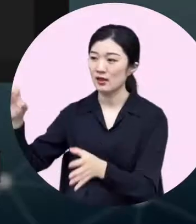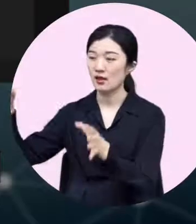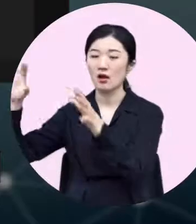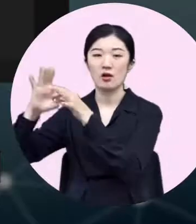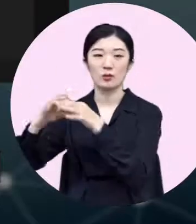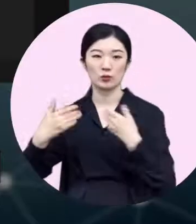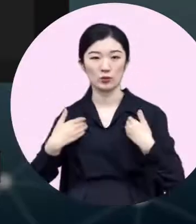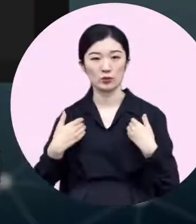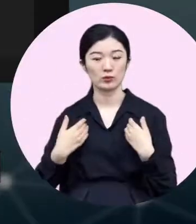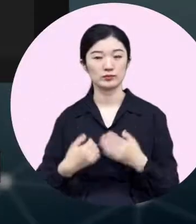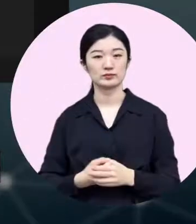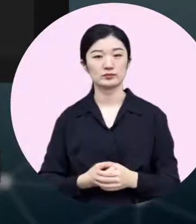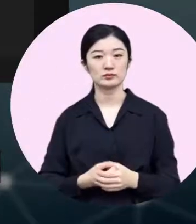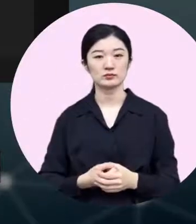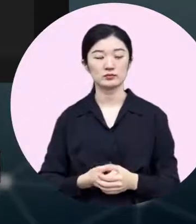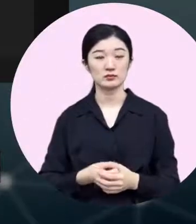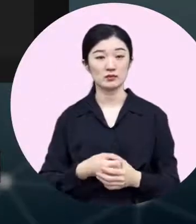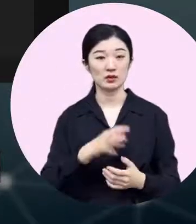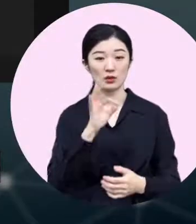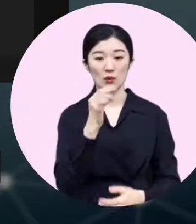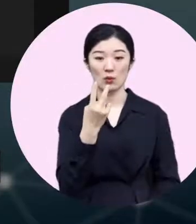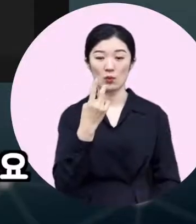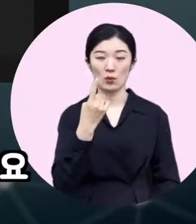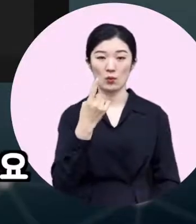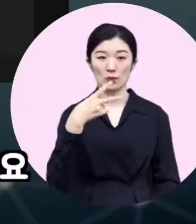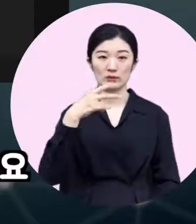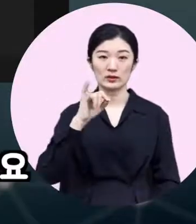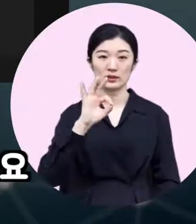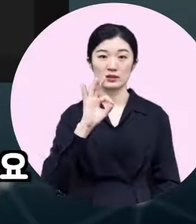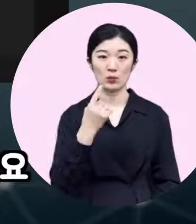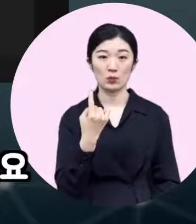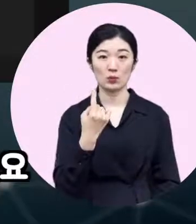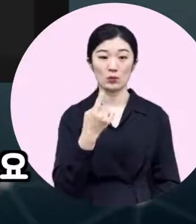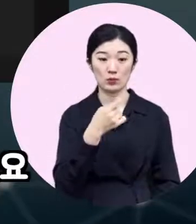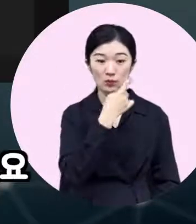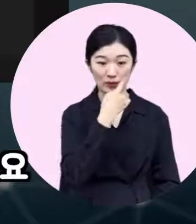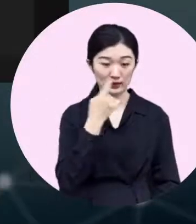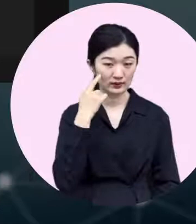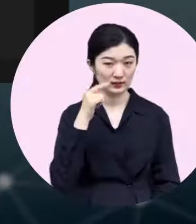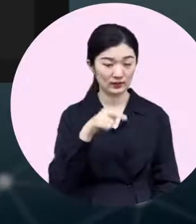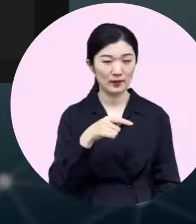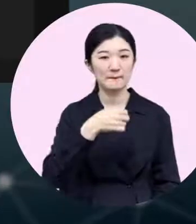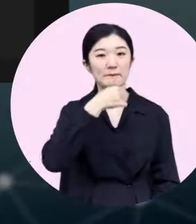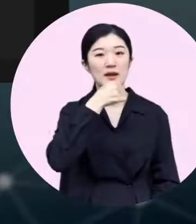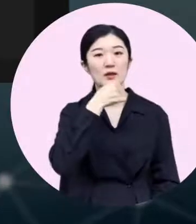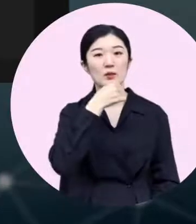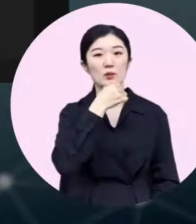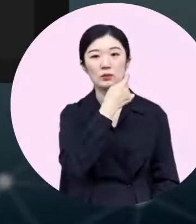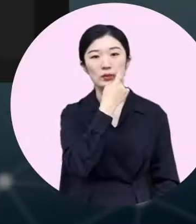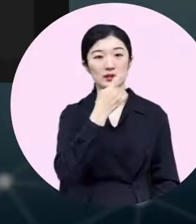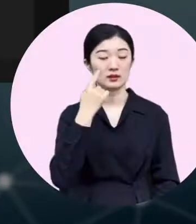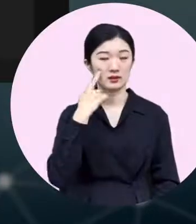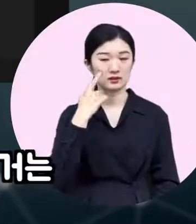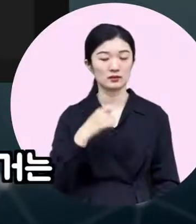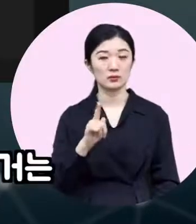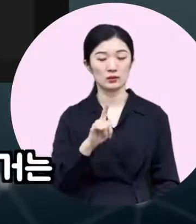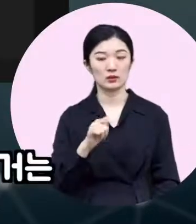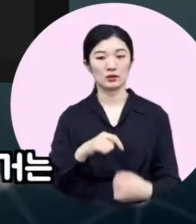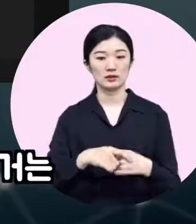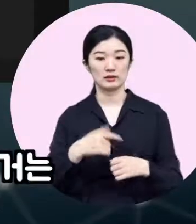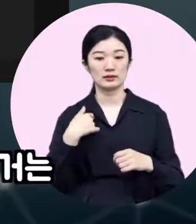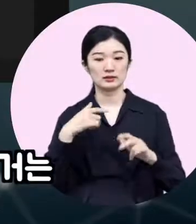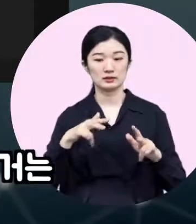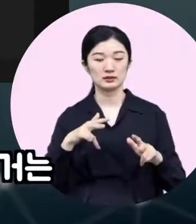오디오 설정이라는 쪽으로 한번 가보시면 여기서 이제 마이크 테스트를 한번 해볼 수 있어요. 지금 제가 말을 하고 있을 때 입력 레벨이